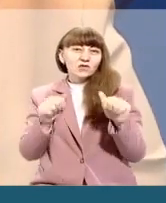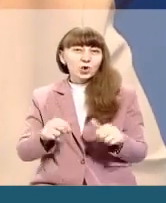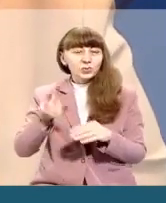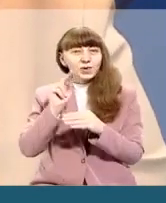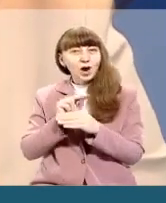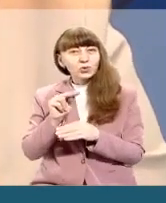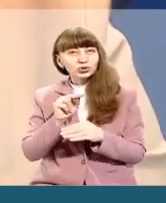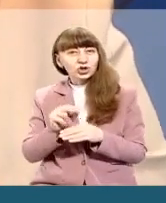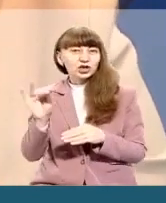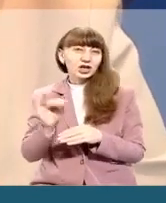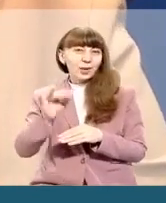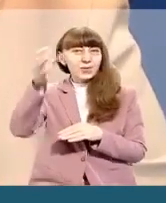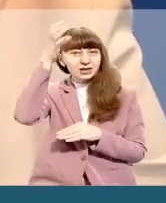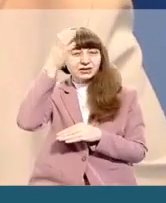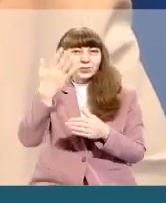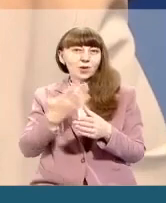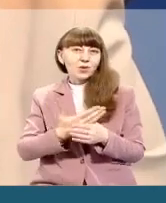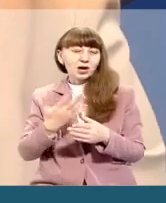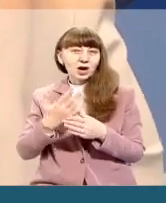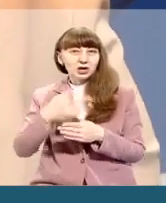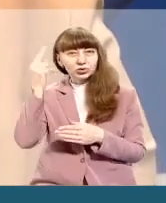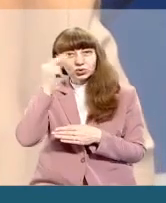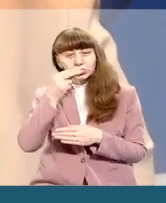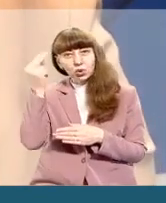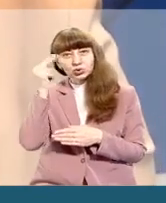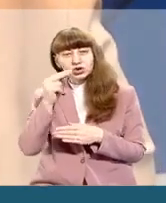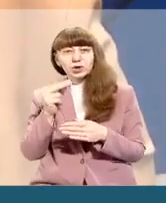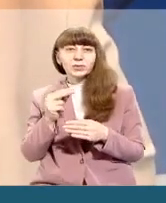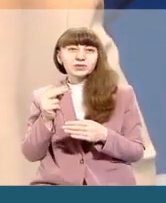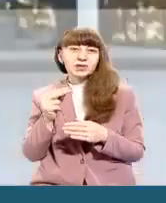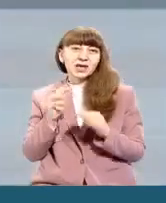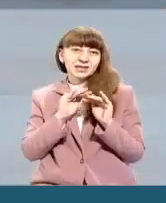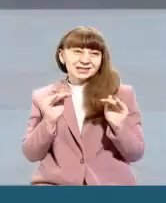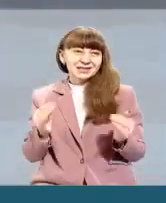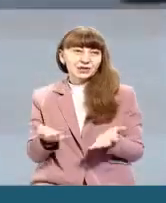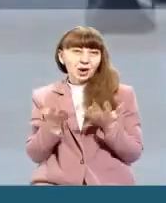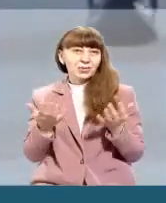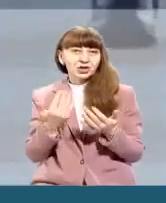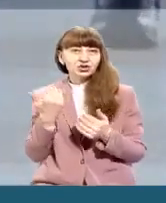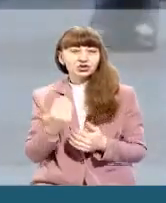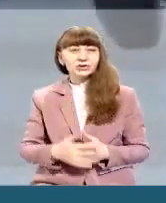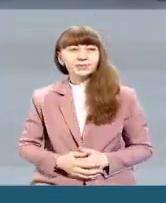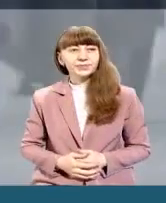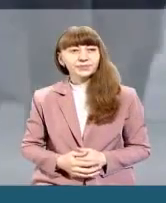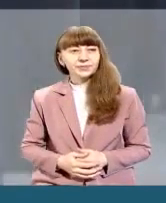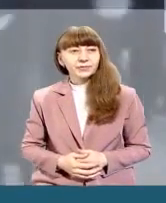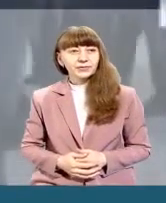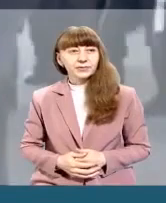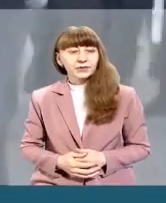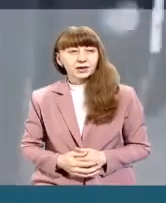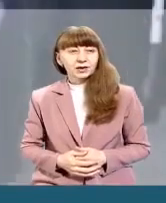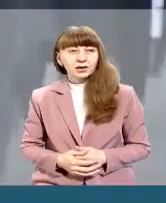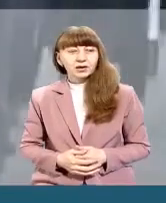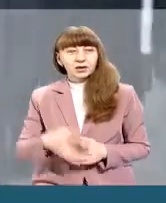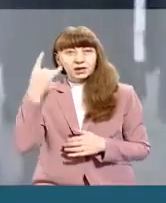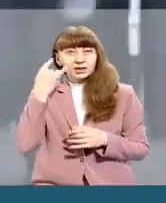к преподаванию, которые помогают успешно освоить учебный материал детям. За короткий отрезок времени Казахстану удалось